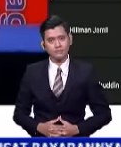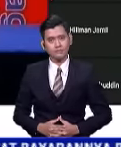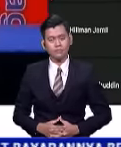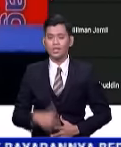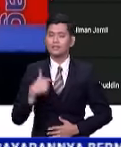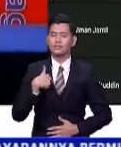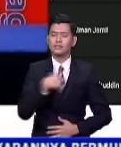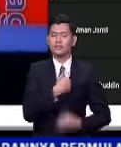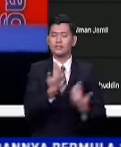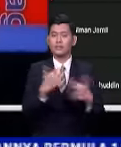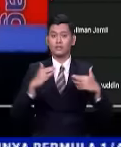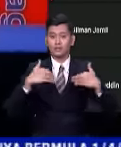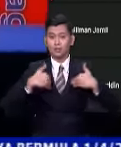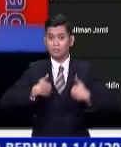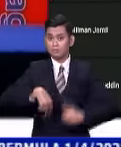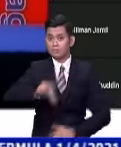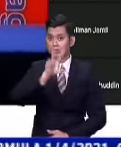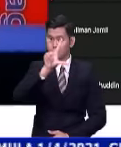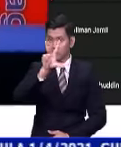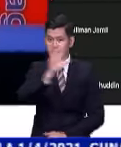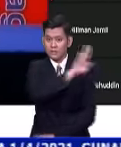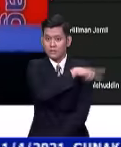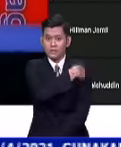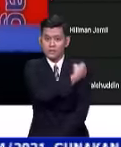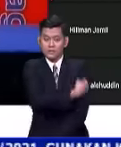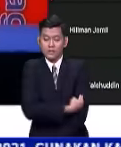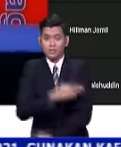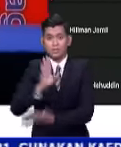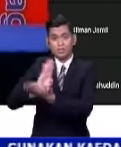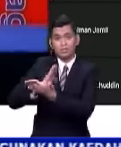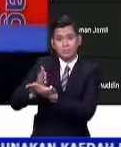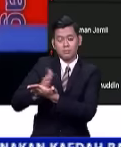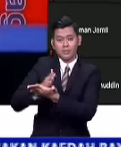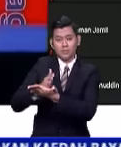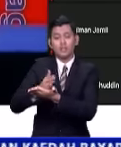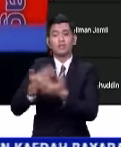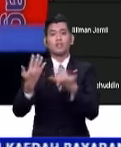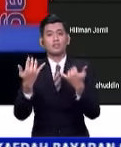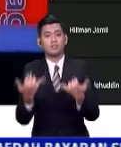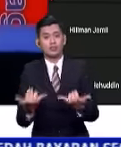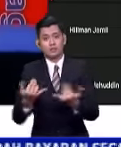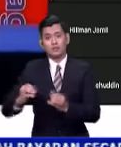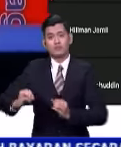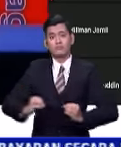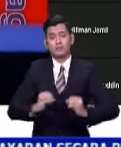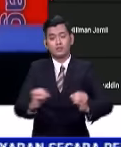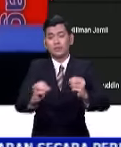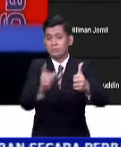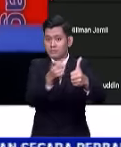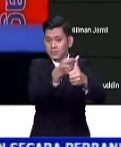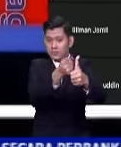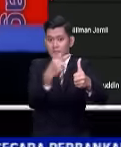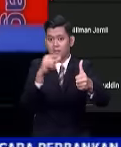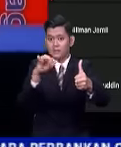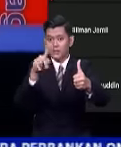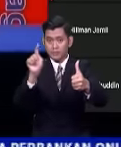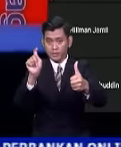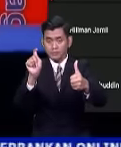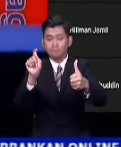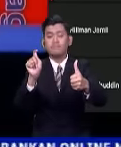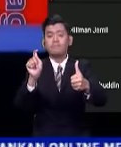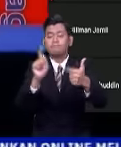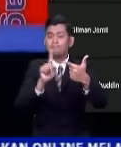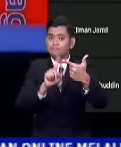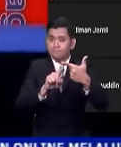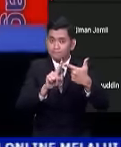Walaupun kita dah ada 3 hospital Medan yang sedang beroperasi, iaitu di Kapit,